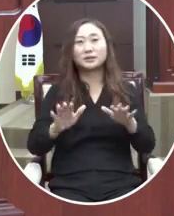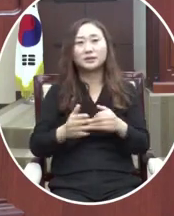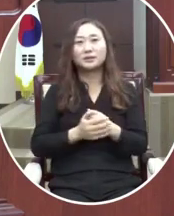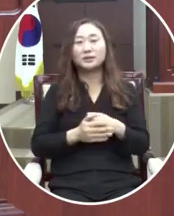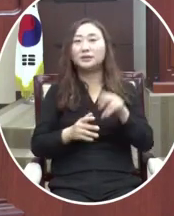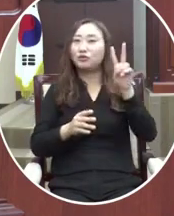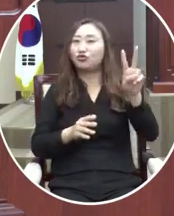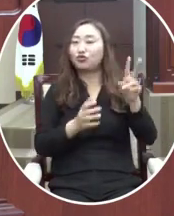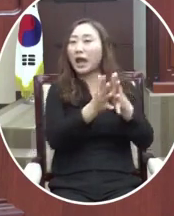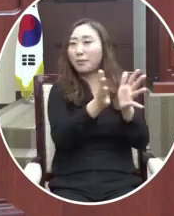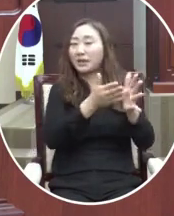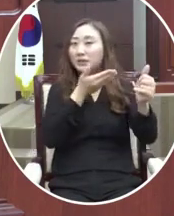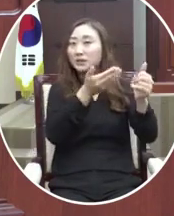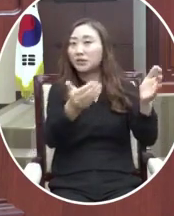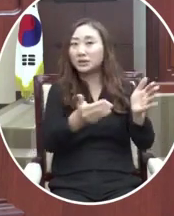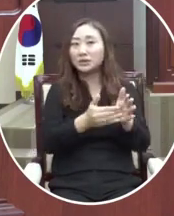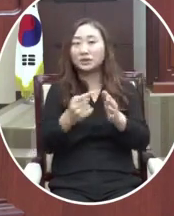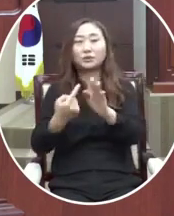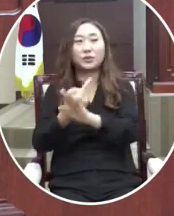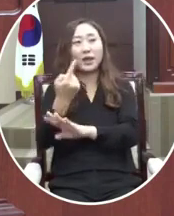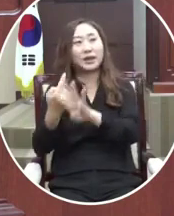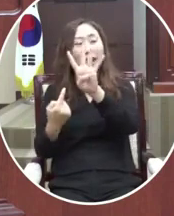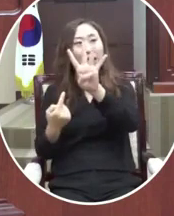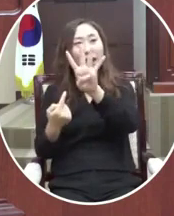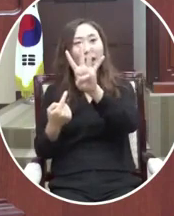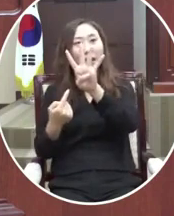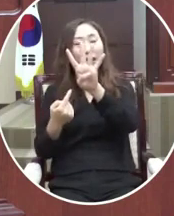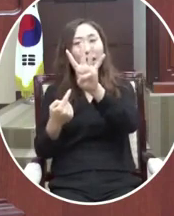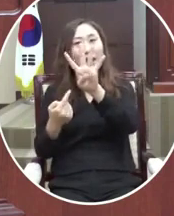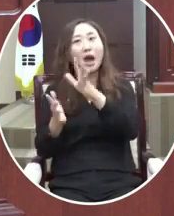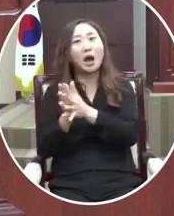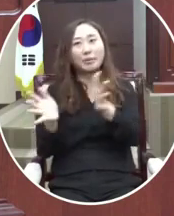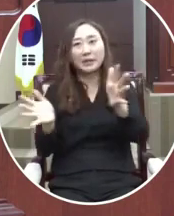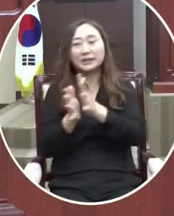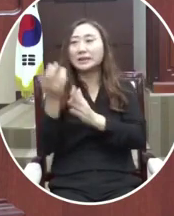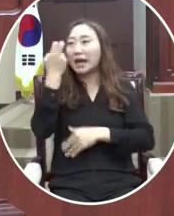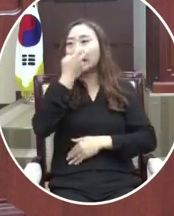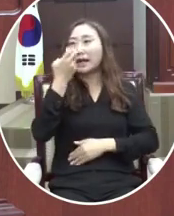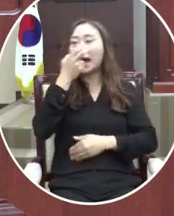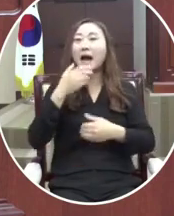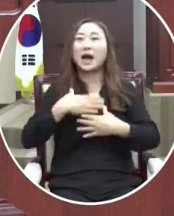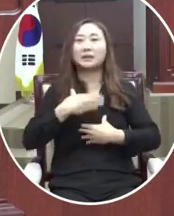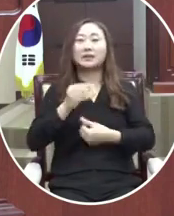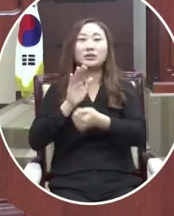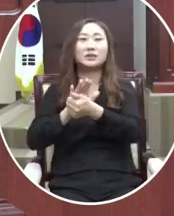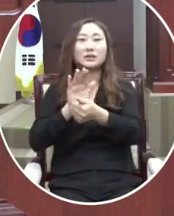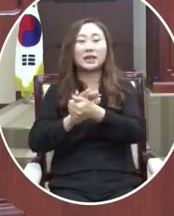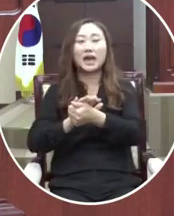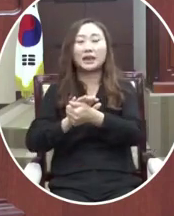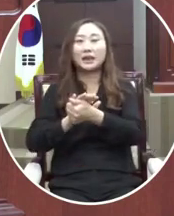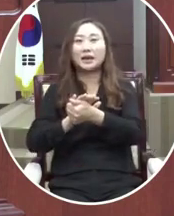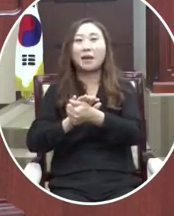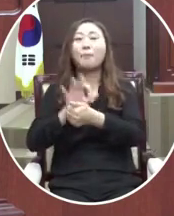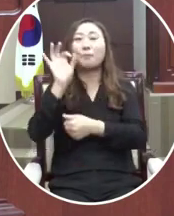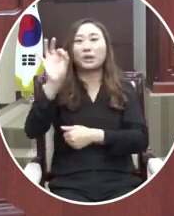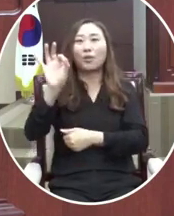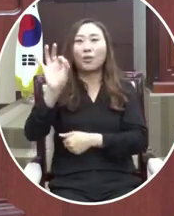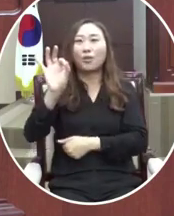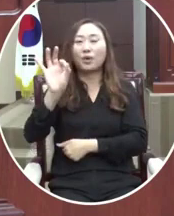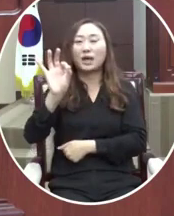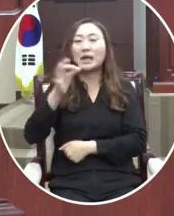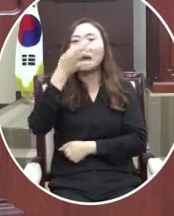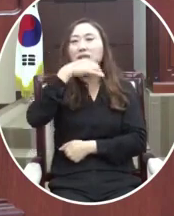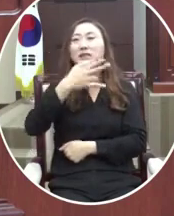기 지원된 두 개 단지 외에 네개 단지 정도가 어 안전진단 비용 무의자 어